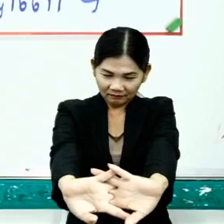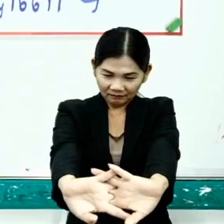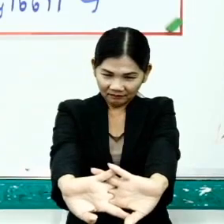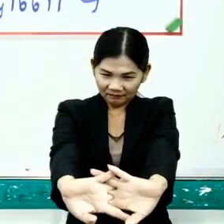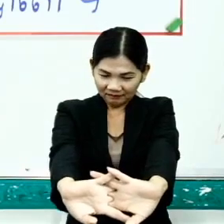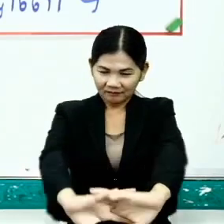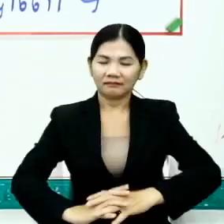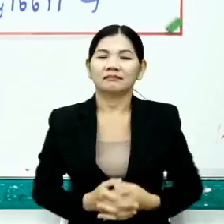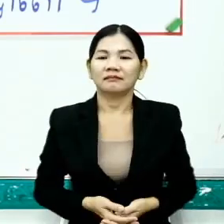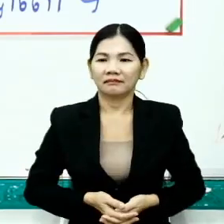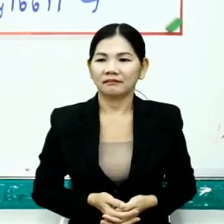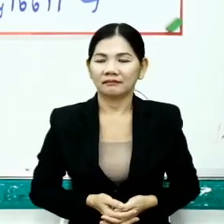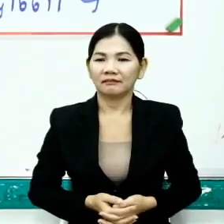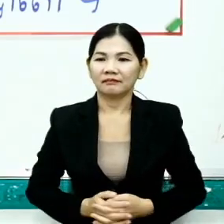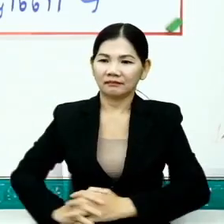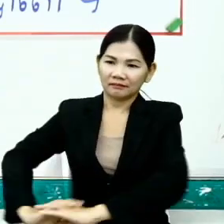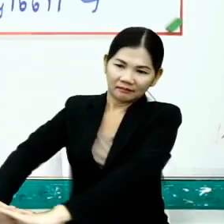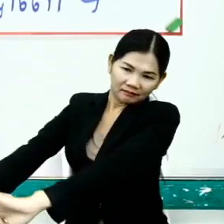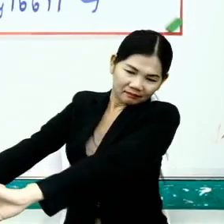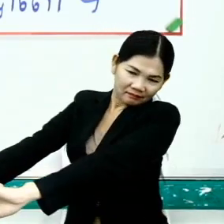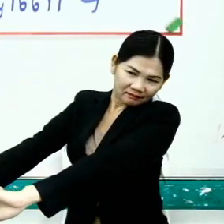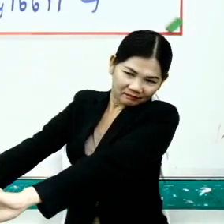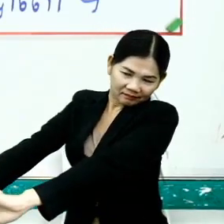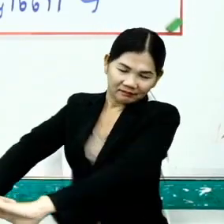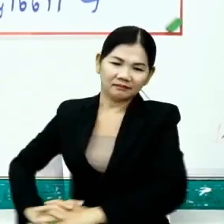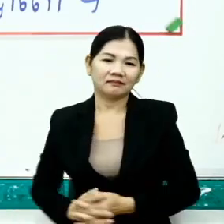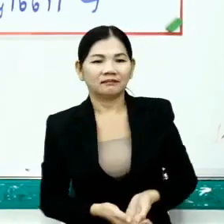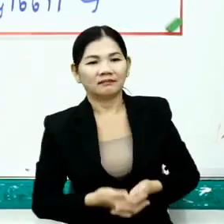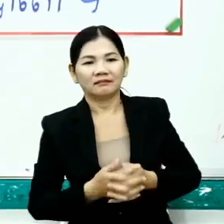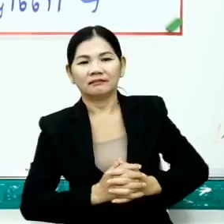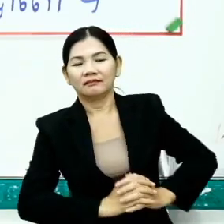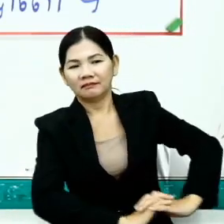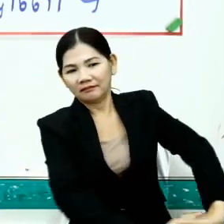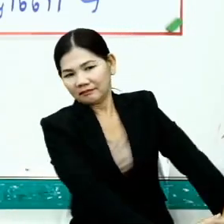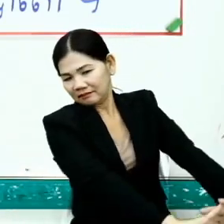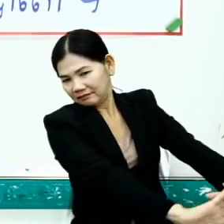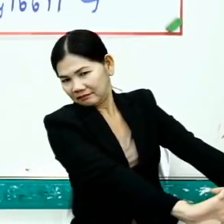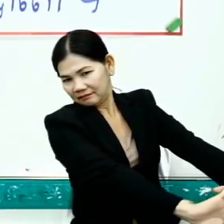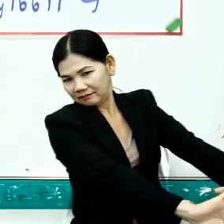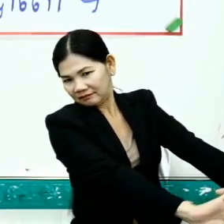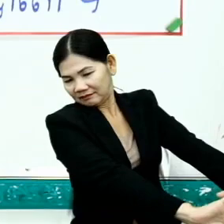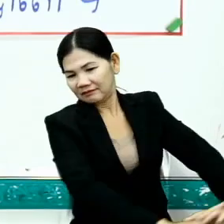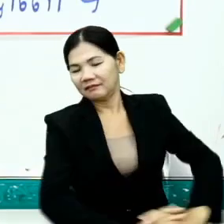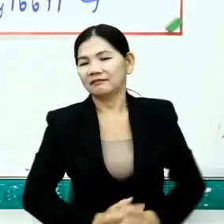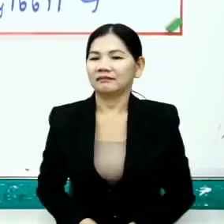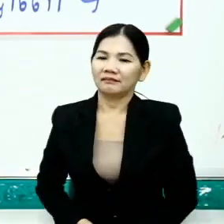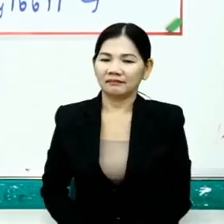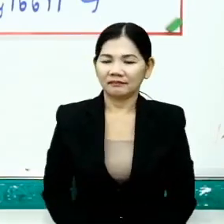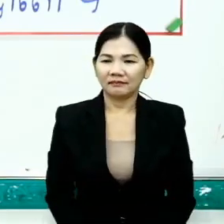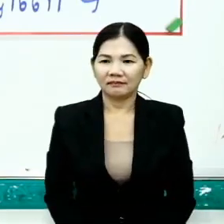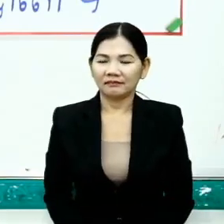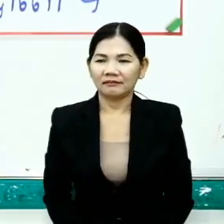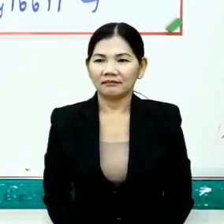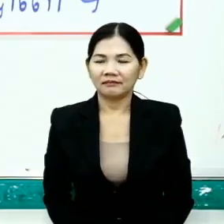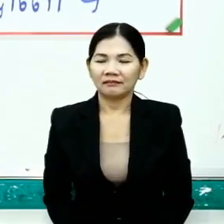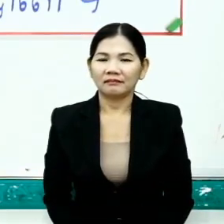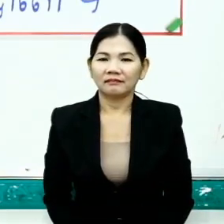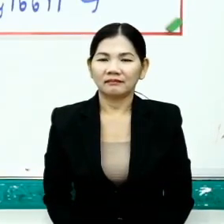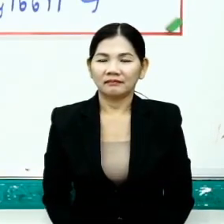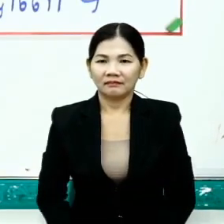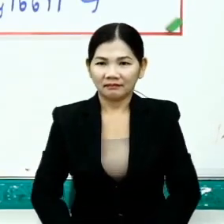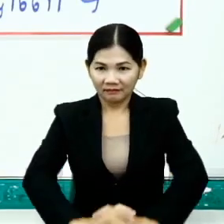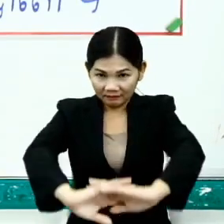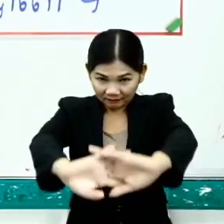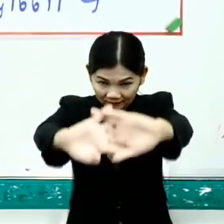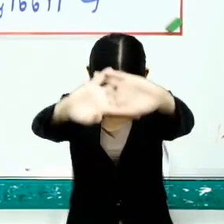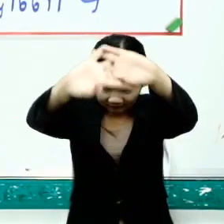កពុតទៅស្ដាំពុតទៅឆ្វេងពុត